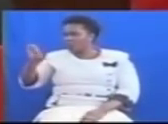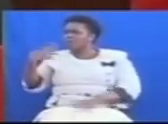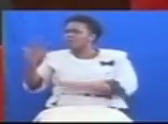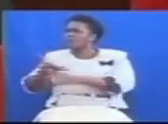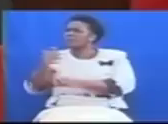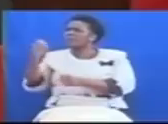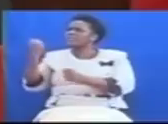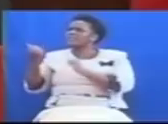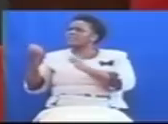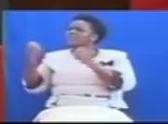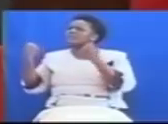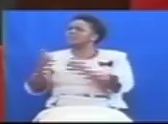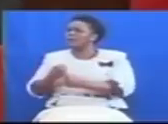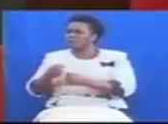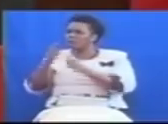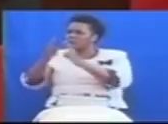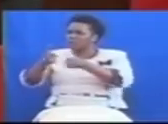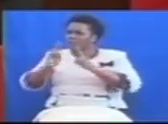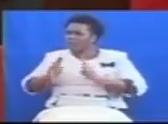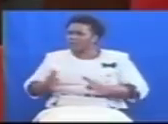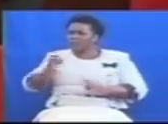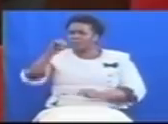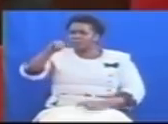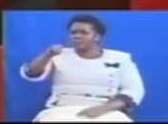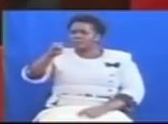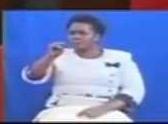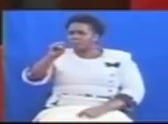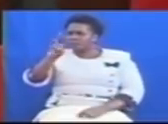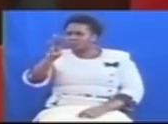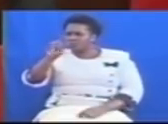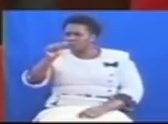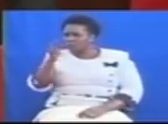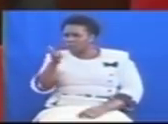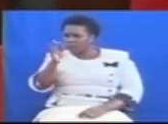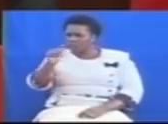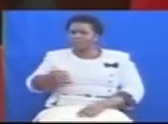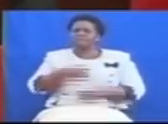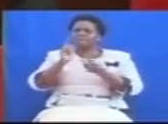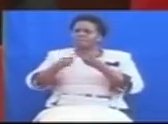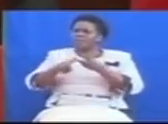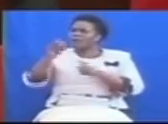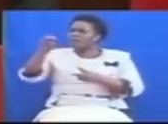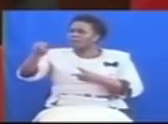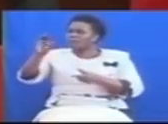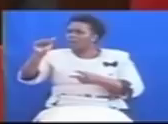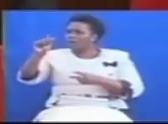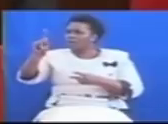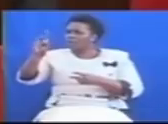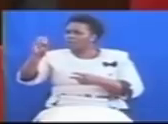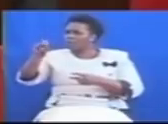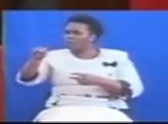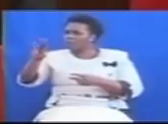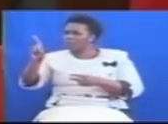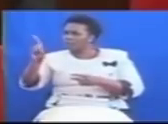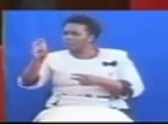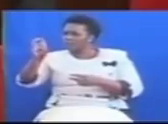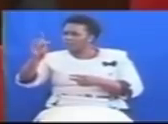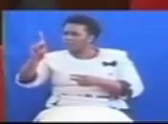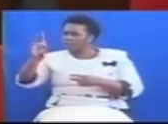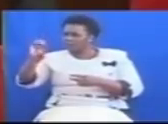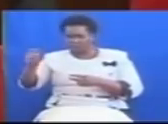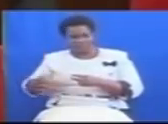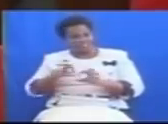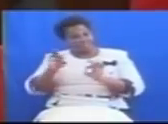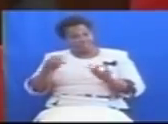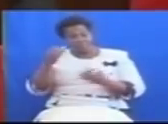la Makondeko na daraja la Mswaha. Serikali haioni kwamba iko haja ya kuweka jicho maalum kwenye bajeti inayokuja